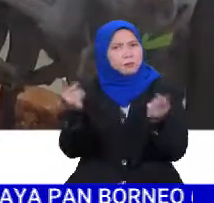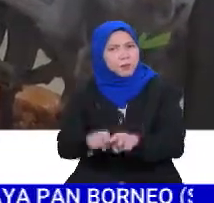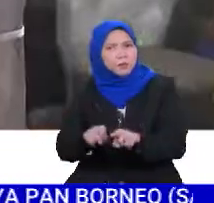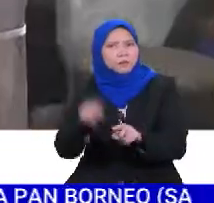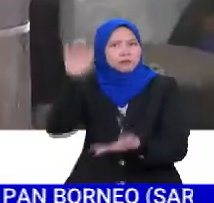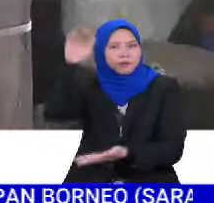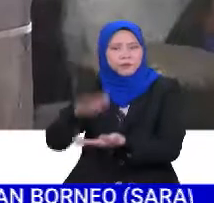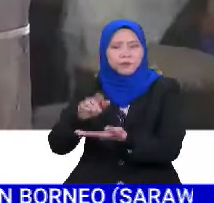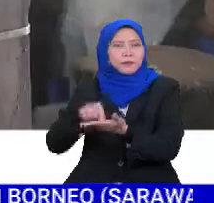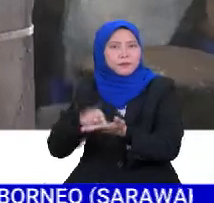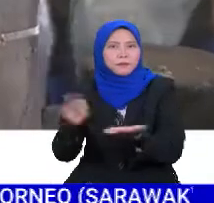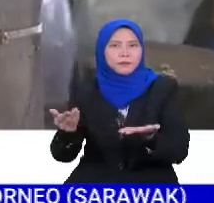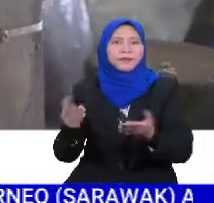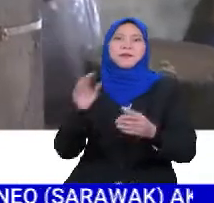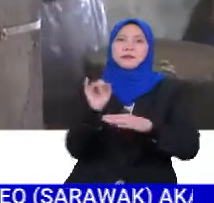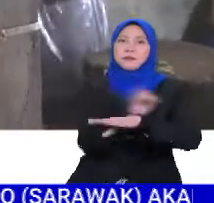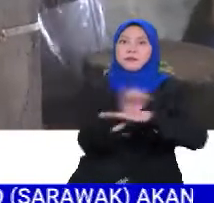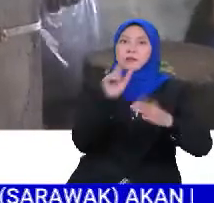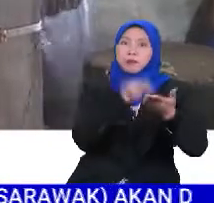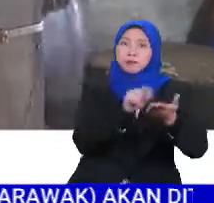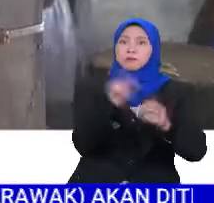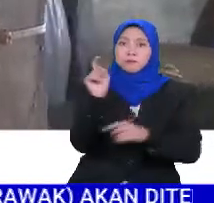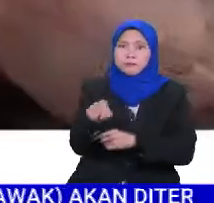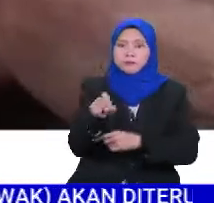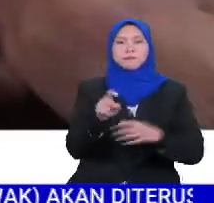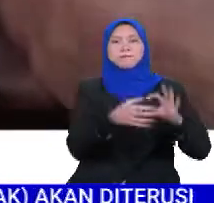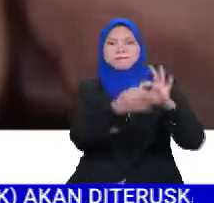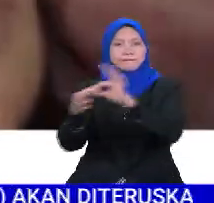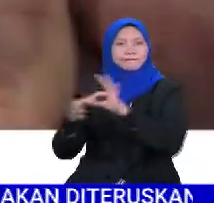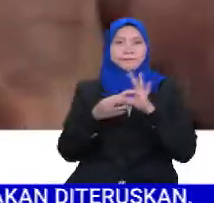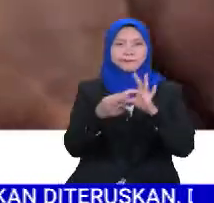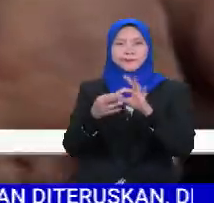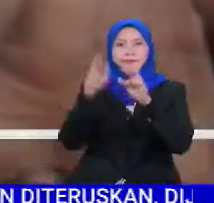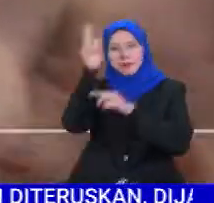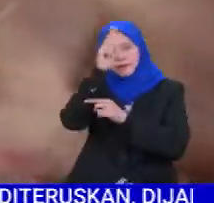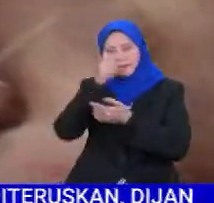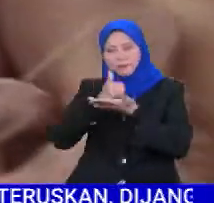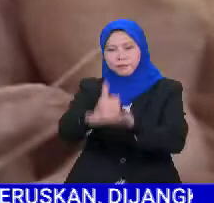berlaku dan berharap pemain dalam industri ayam dapat bersama-sama kerajaan membantu rakyat.